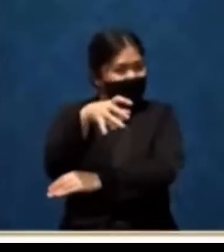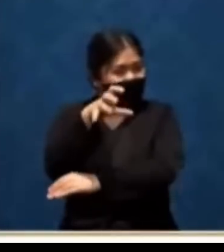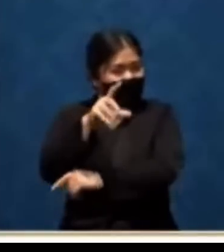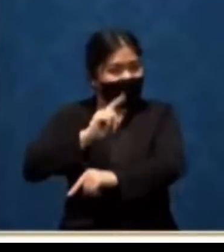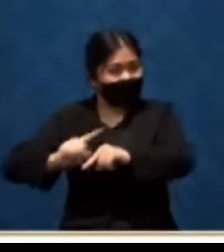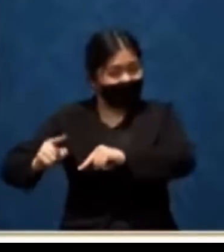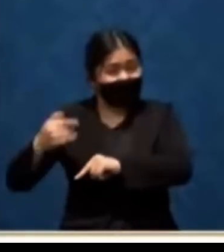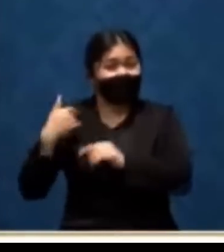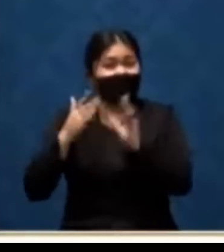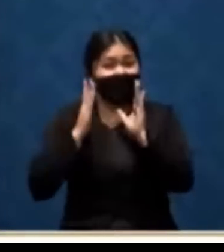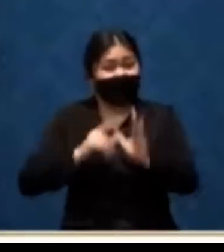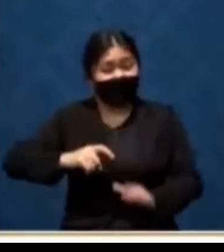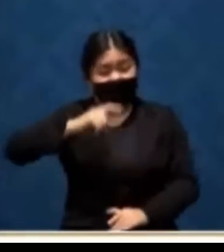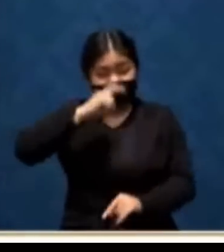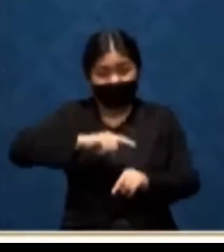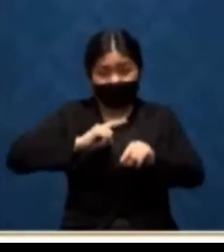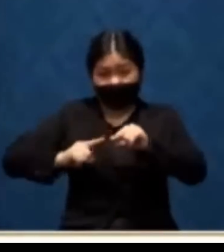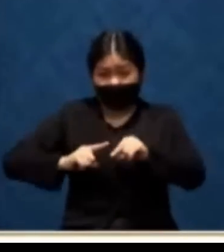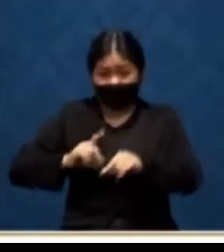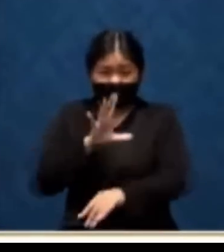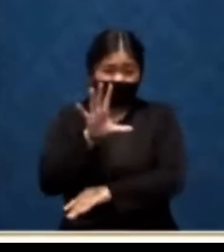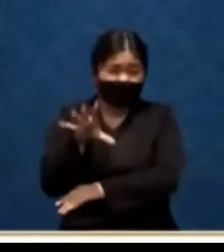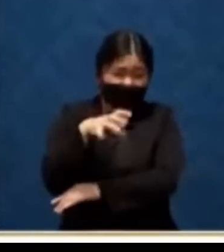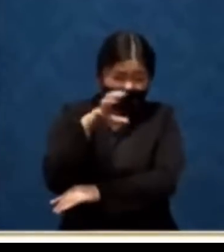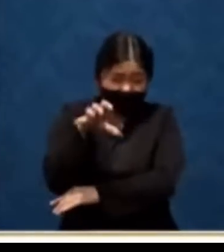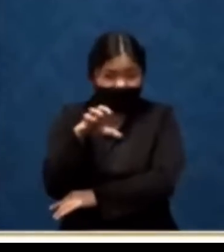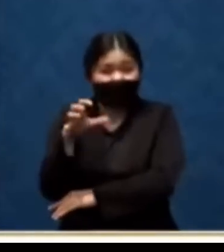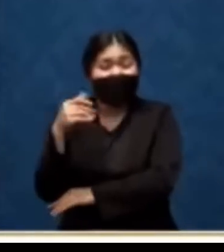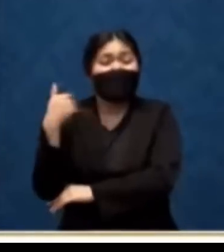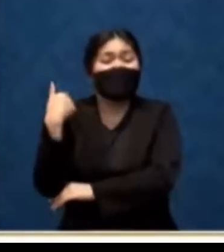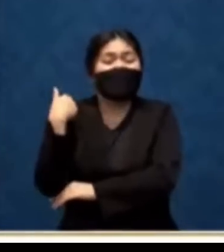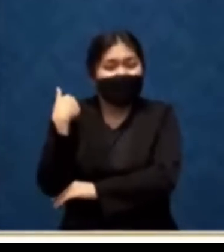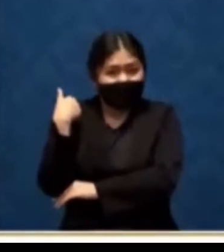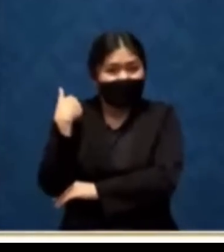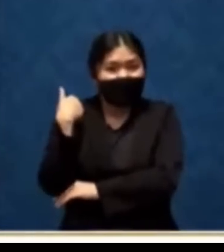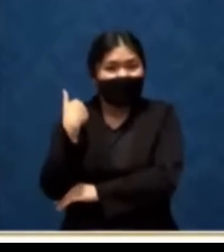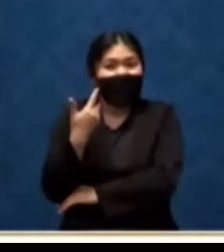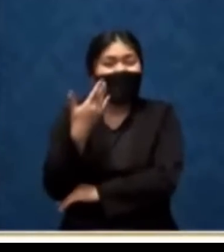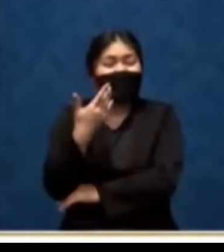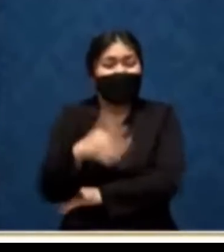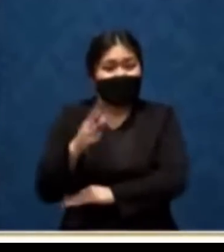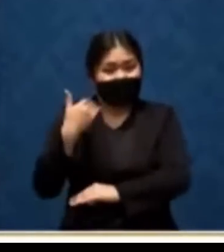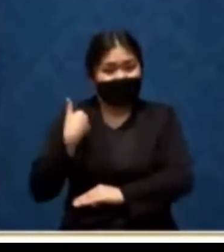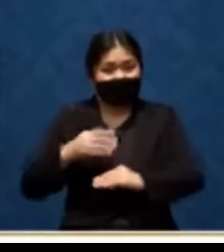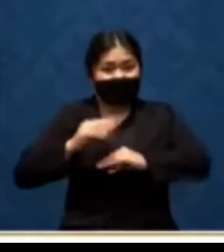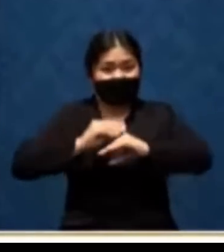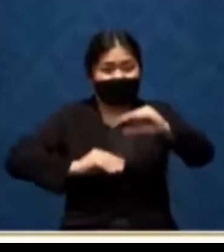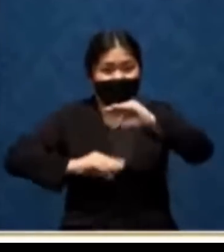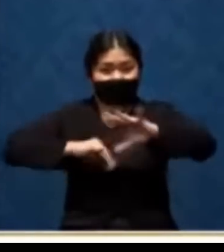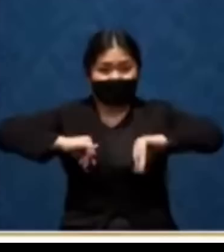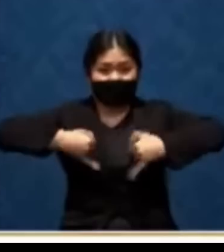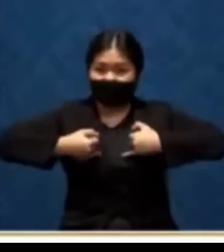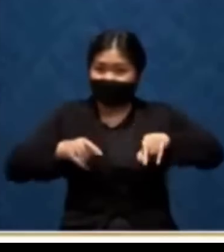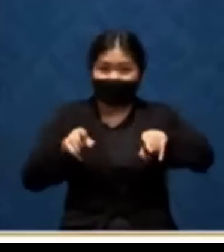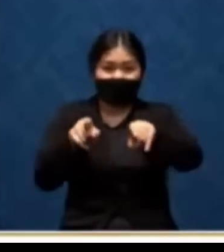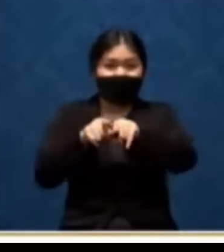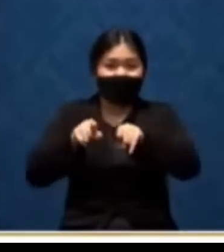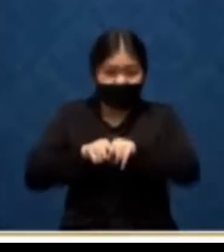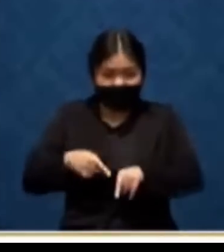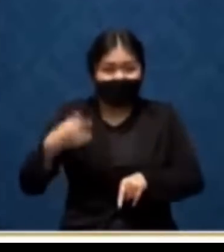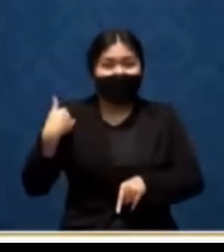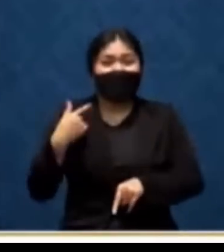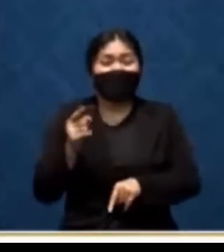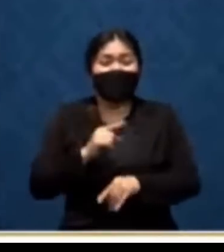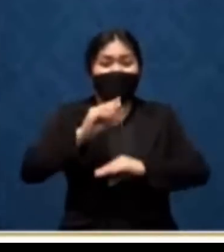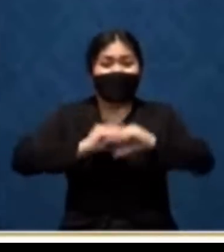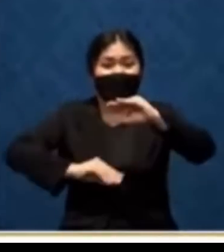เหยื่อคนไทยจำนวนมากถูกหลอกและนอกจากนี้นะครับยังมีอีกโครงการหนึ่งเจ้าของเดียวกันเป็น